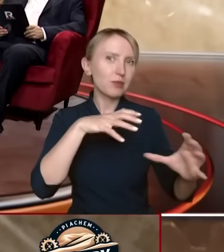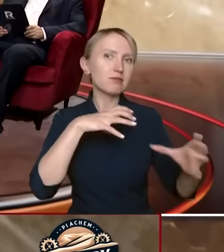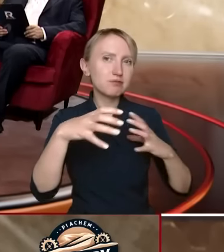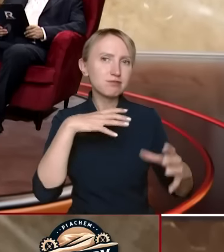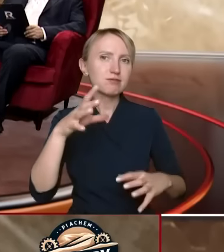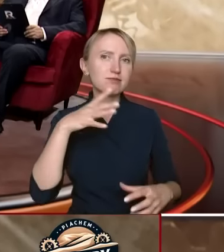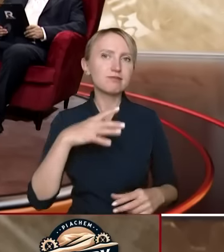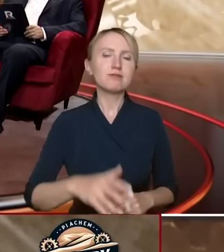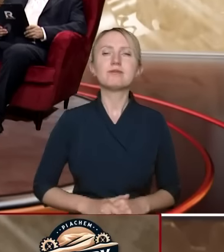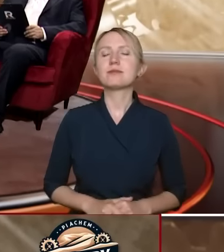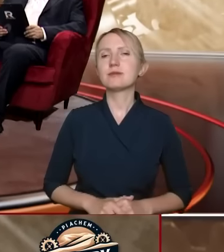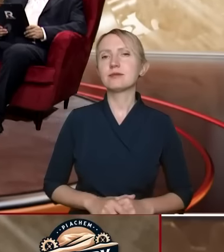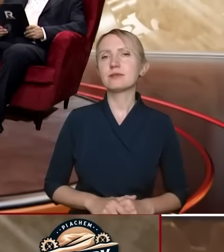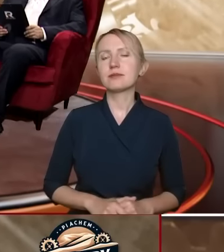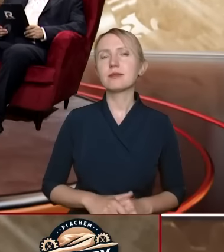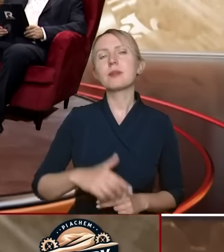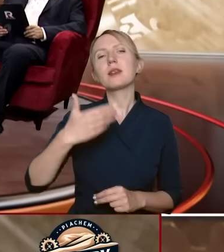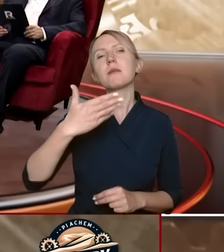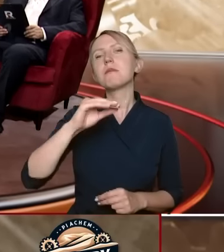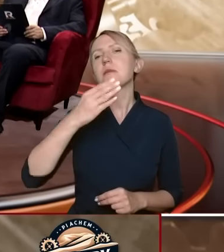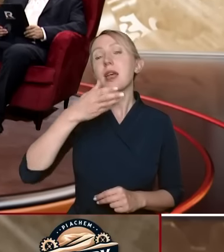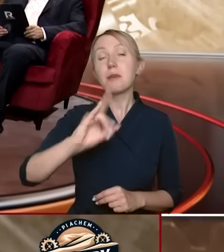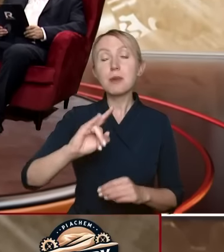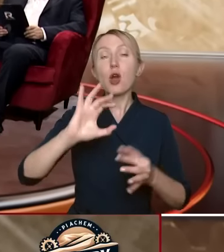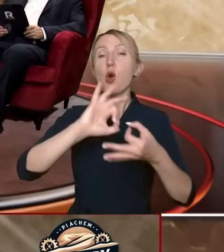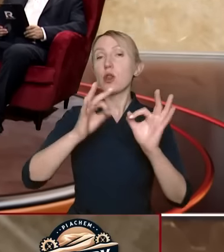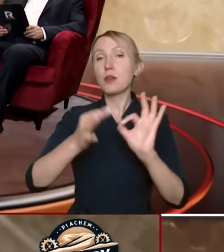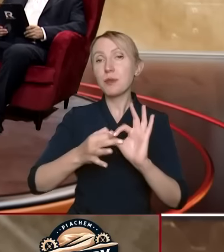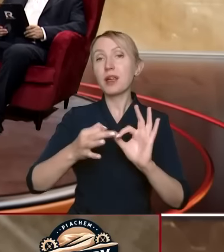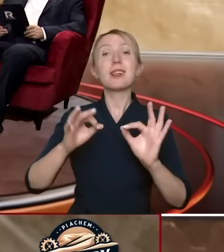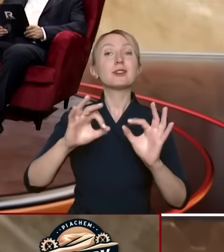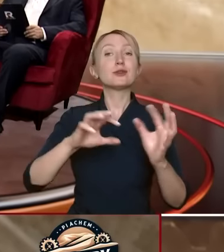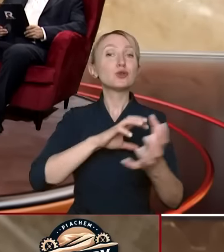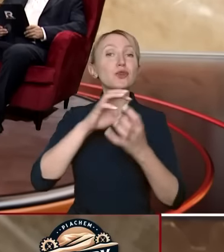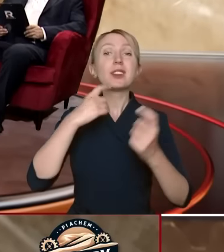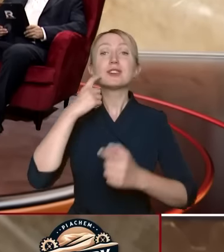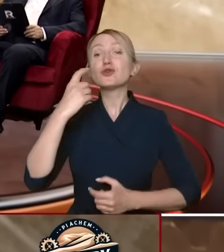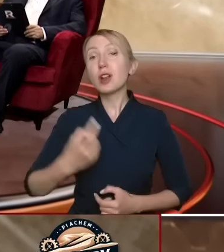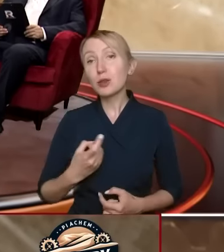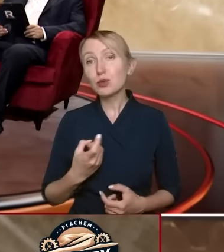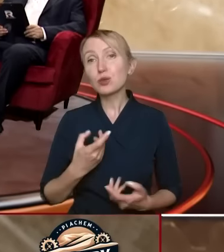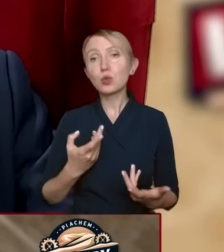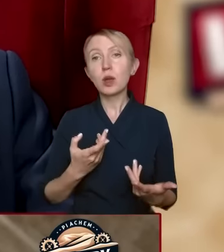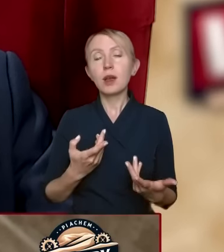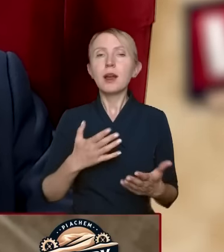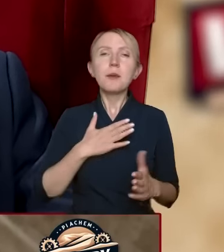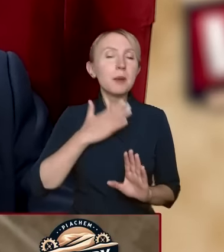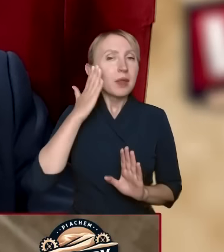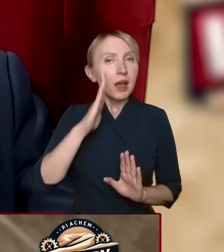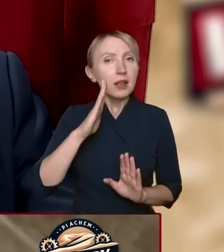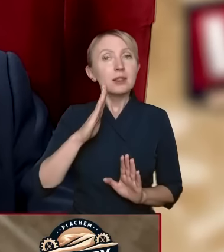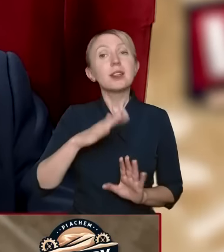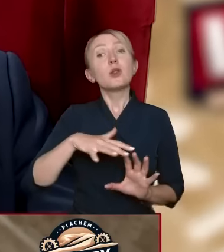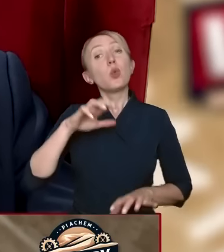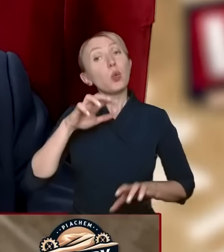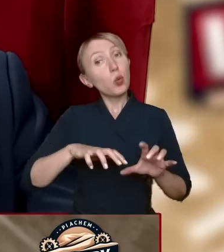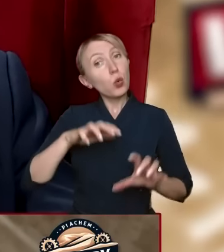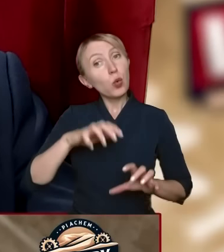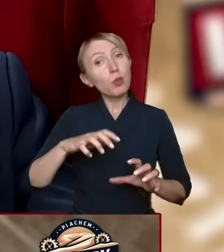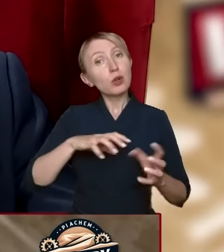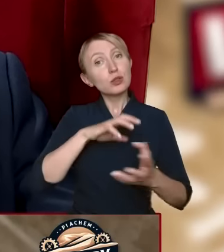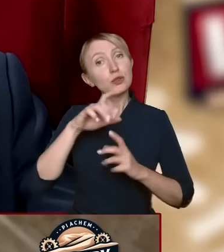wszystkim memy olimpijskie. Świat z tego żartuje. Miejmy nadzieję, że kiedyś ten humor troszkę świat